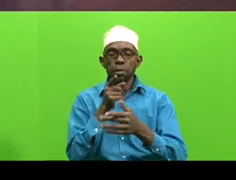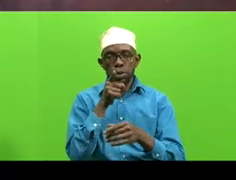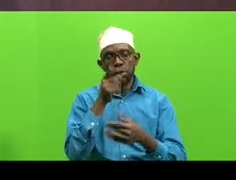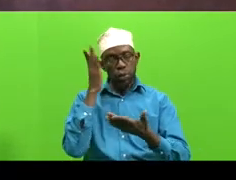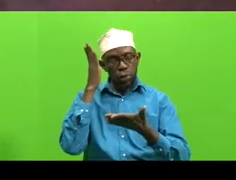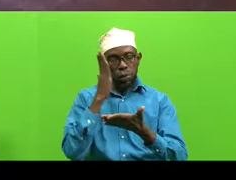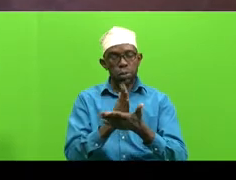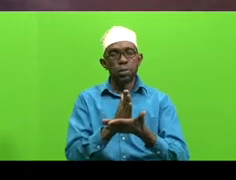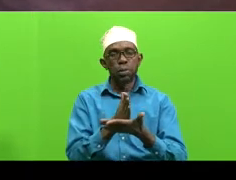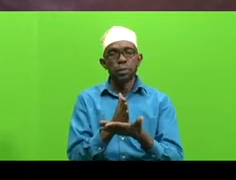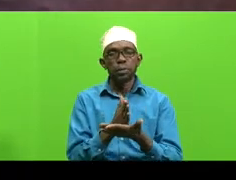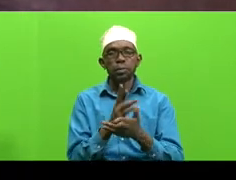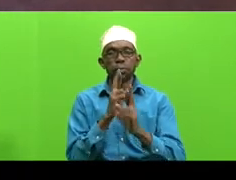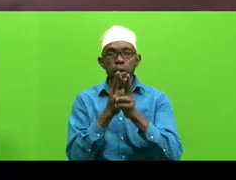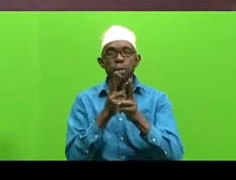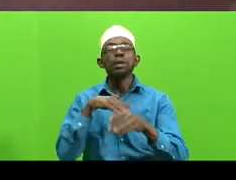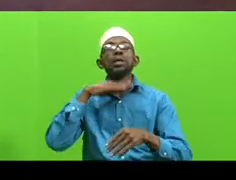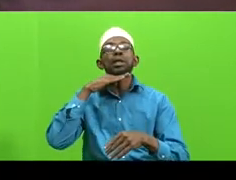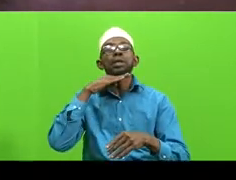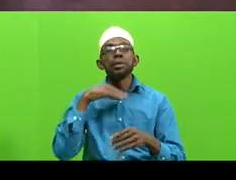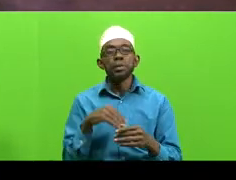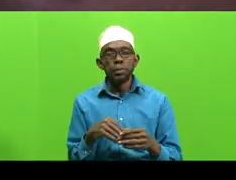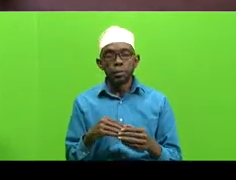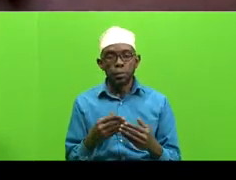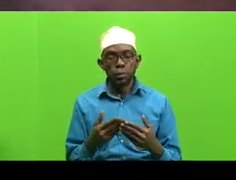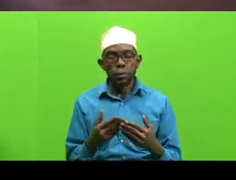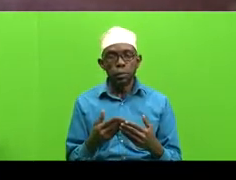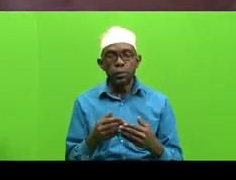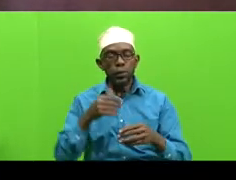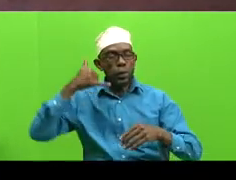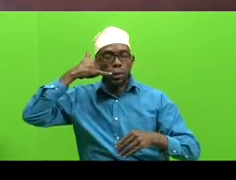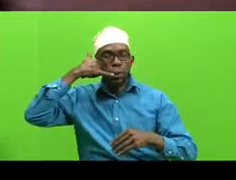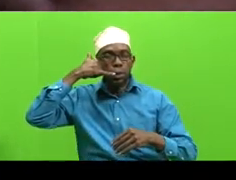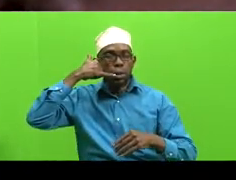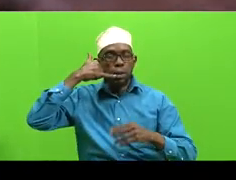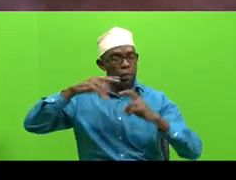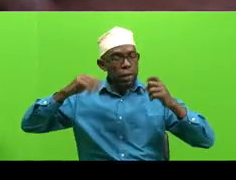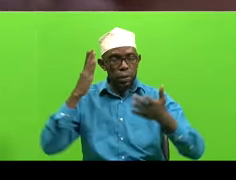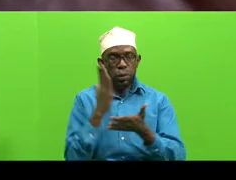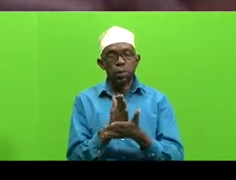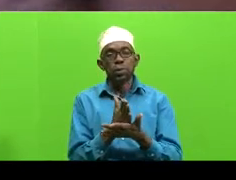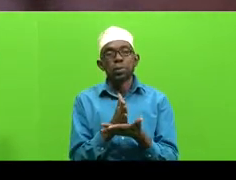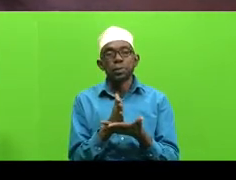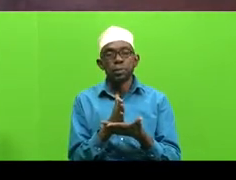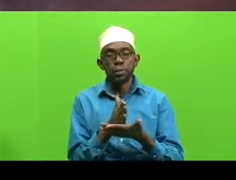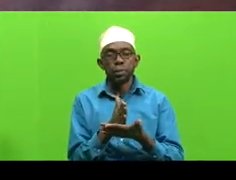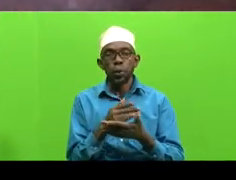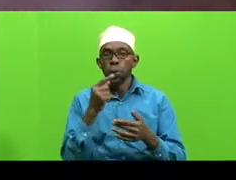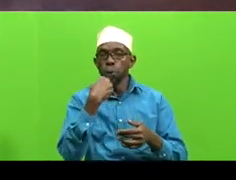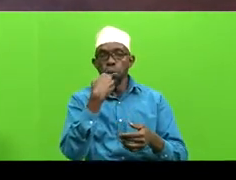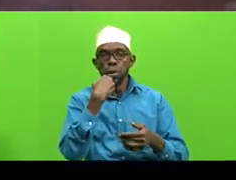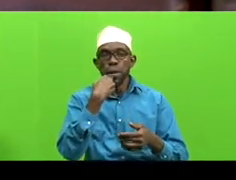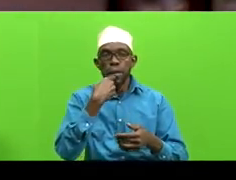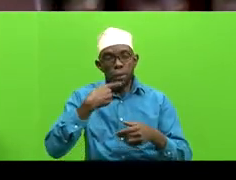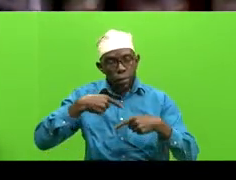kabisa mtu fulani amefariki. Piga simu kwa watu wake, find out mtu wake ambaye yuko karibu ni nani, au mwenyewe